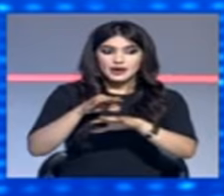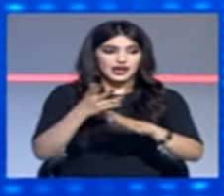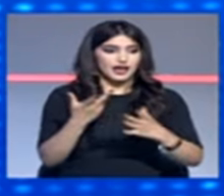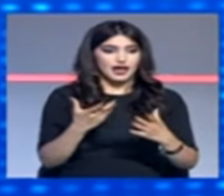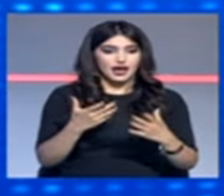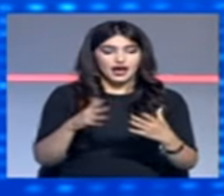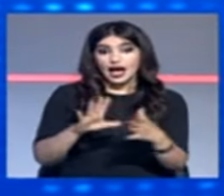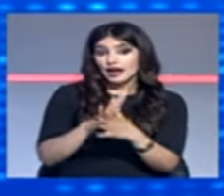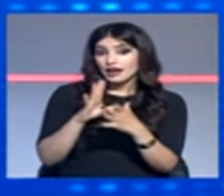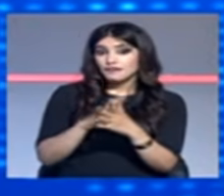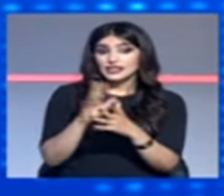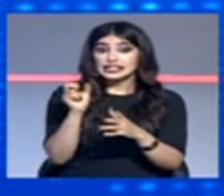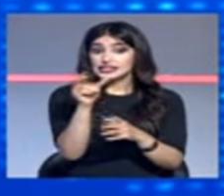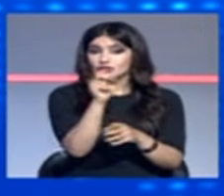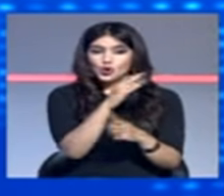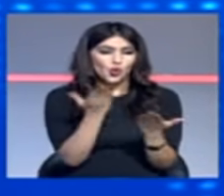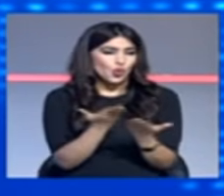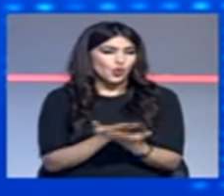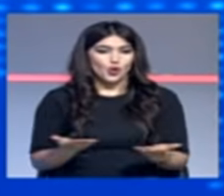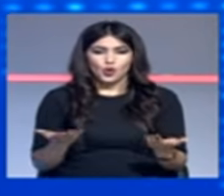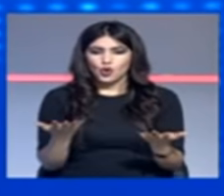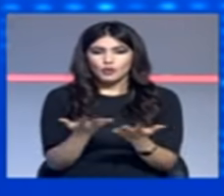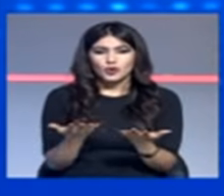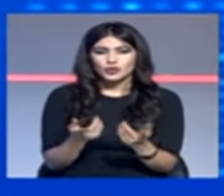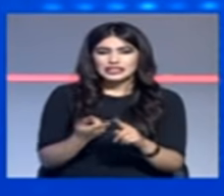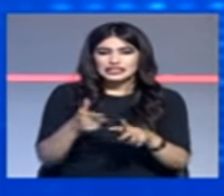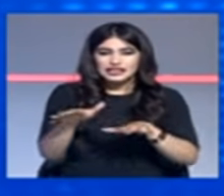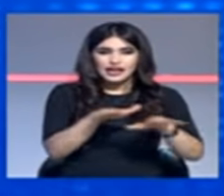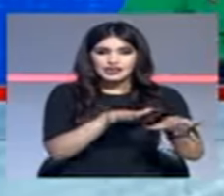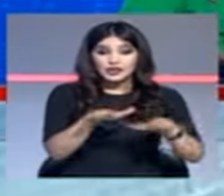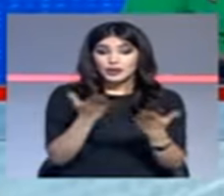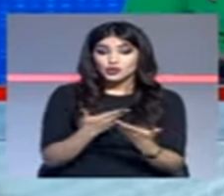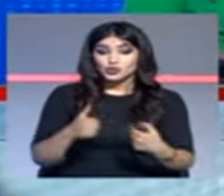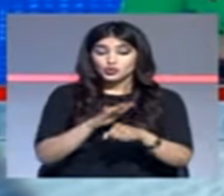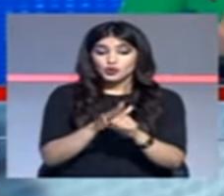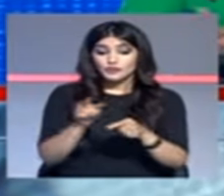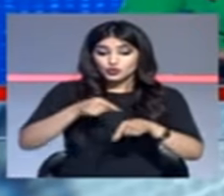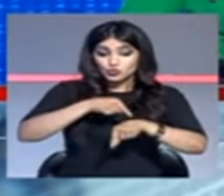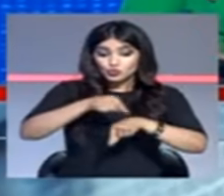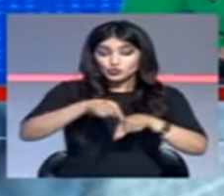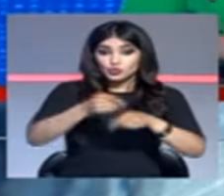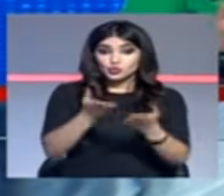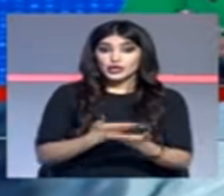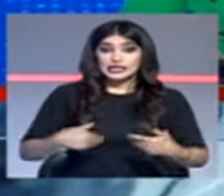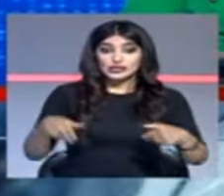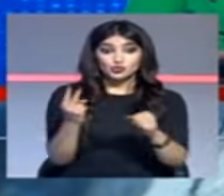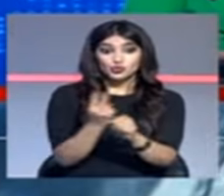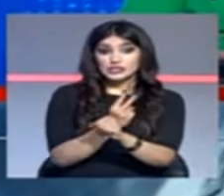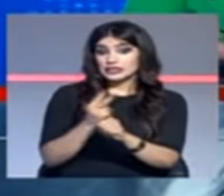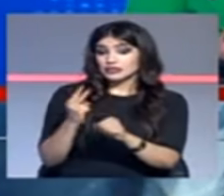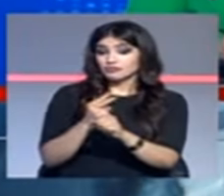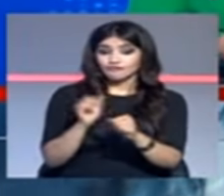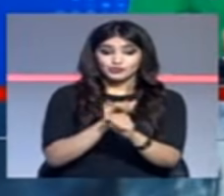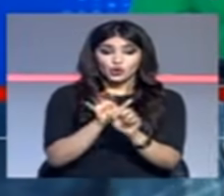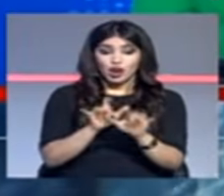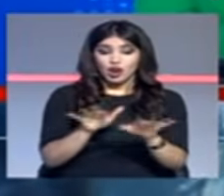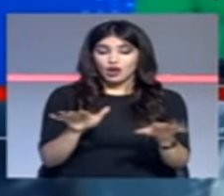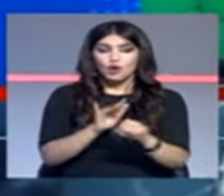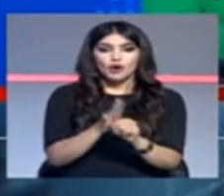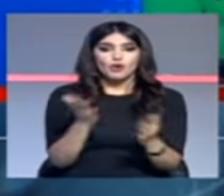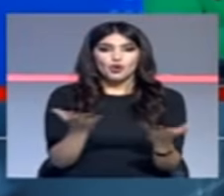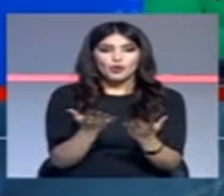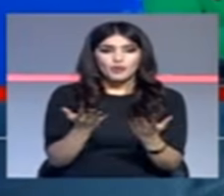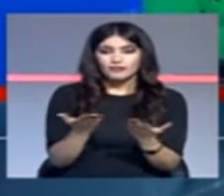موسم سياحي، كيف يجب التعامل مع هذا الوباء وسط ظرف وبائي استثنائي؟ يعني كيف